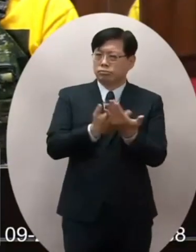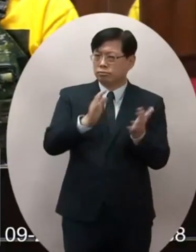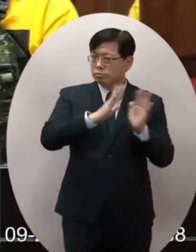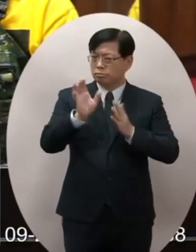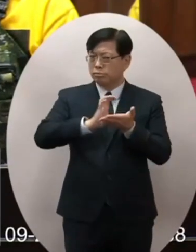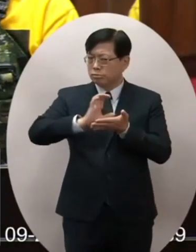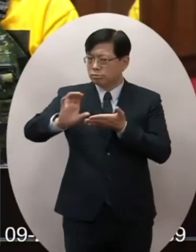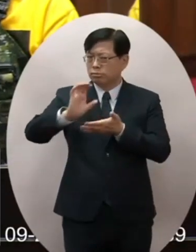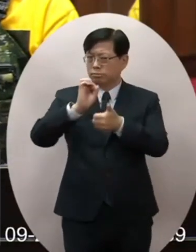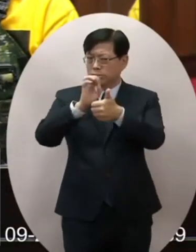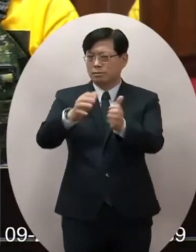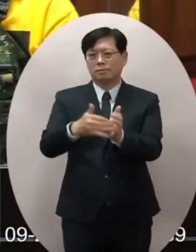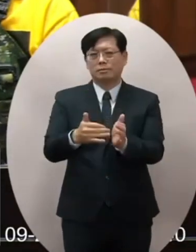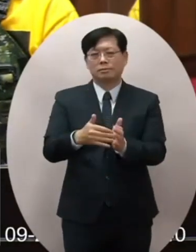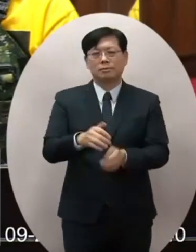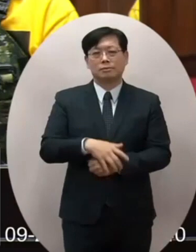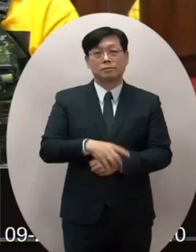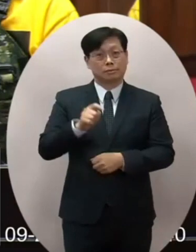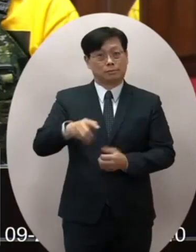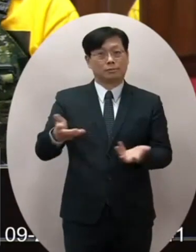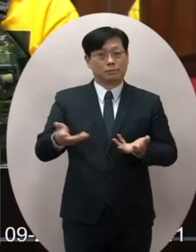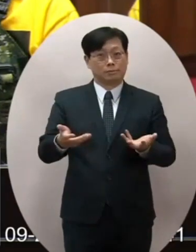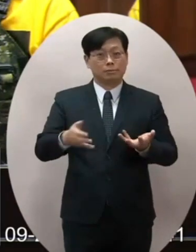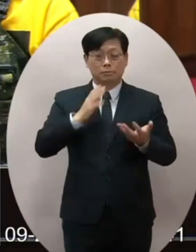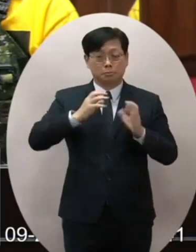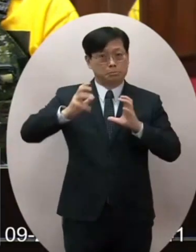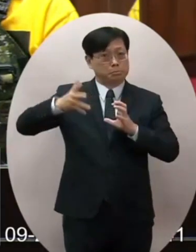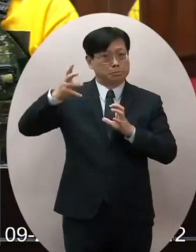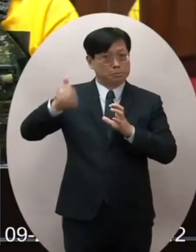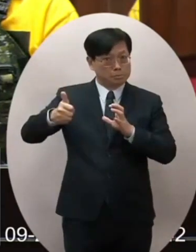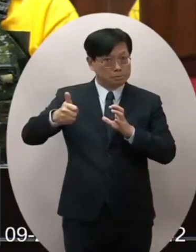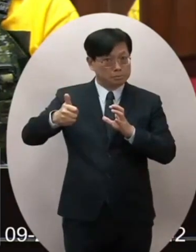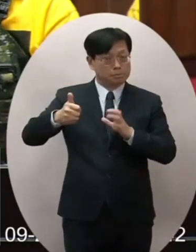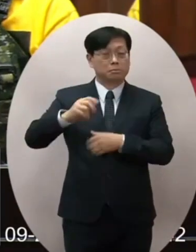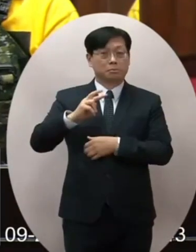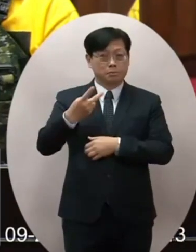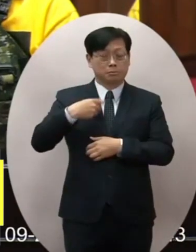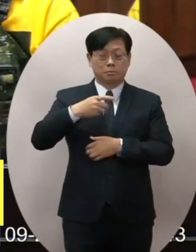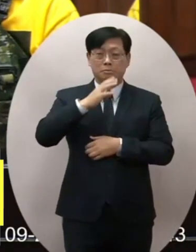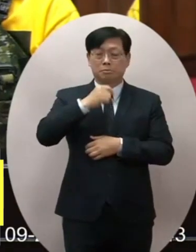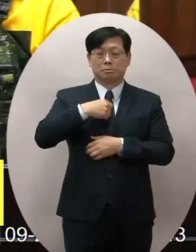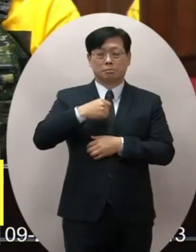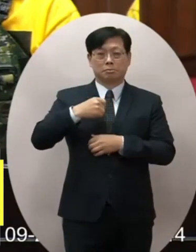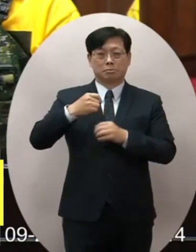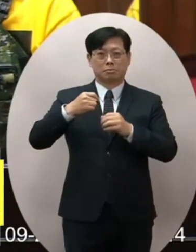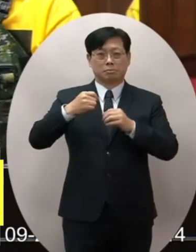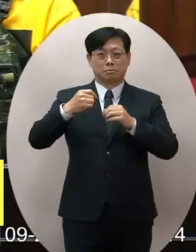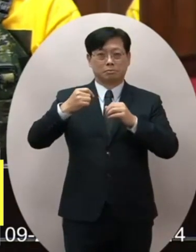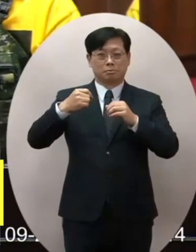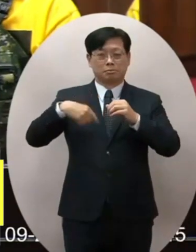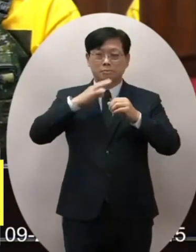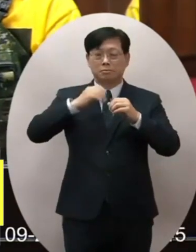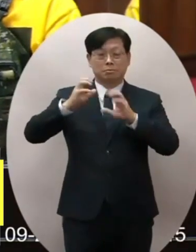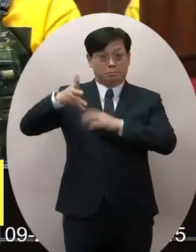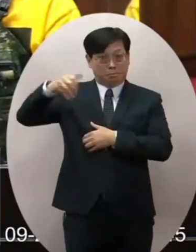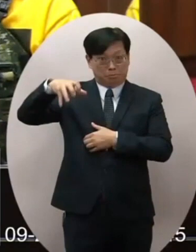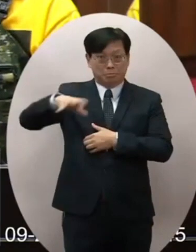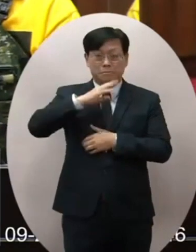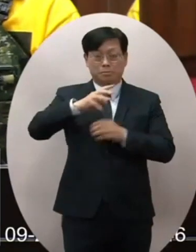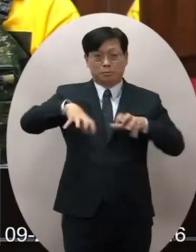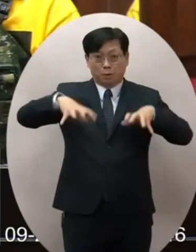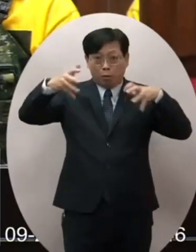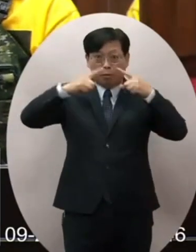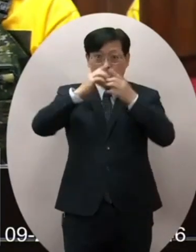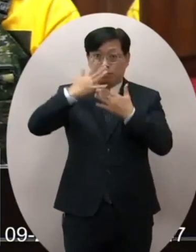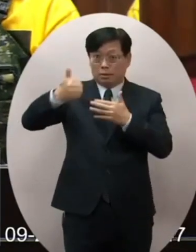果跟大家讲。这件事情是那个总统甚至府方的人啊，他是用那个洪耀福做代表去